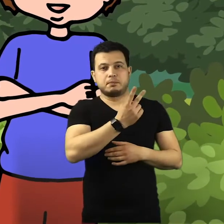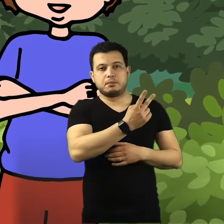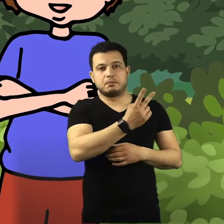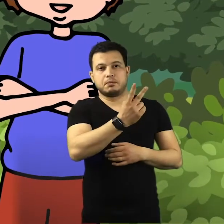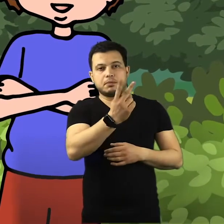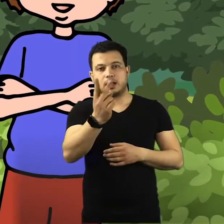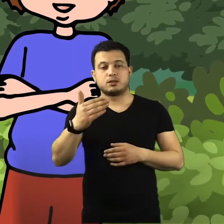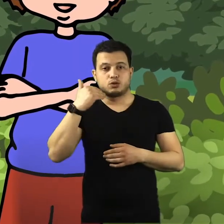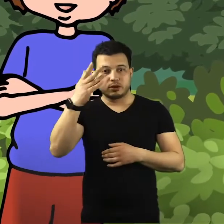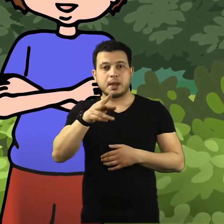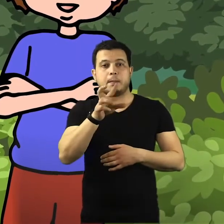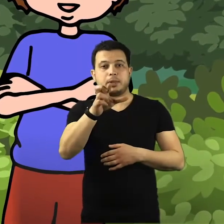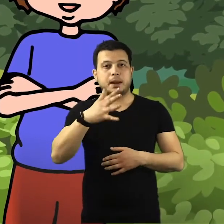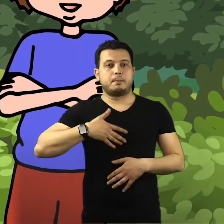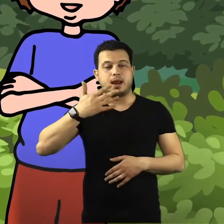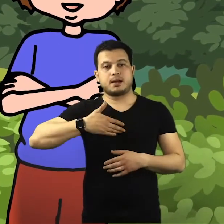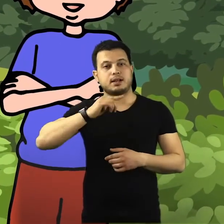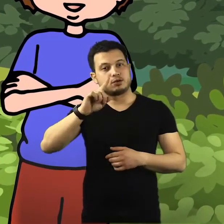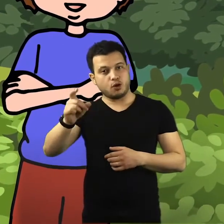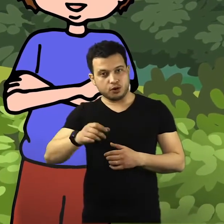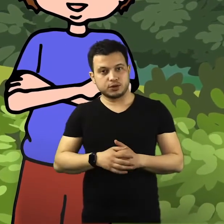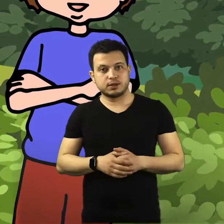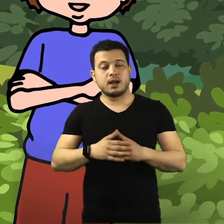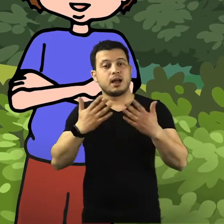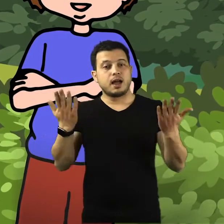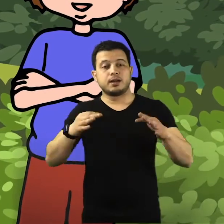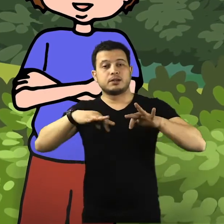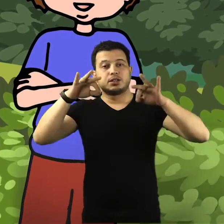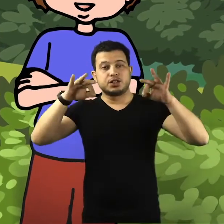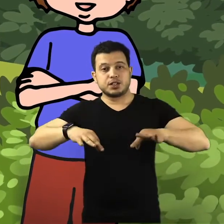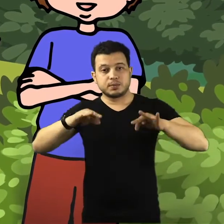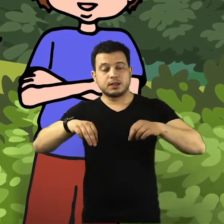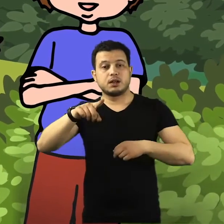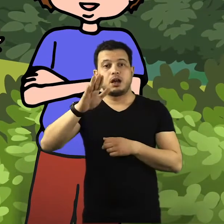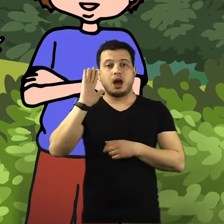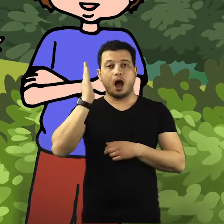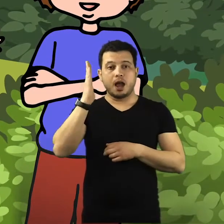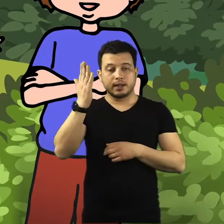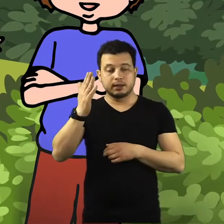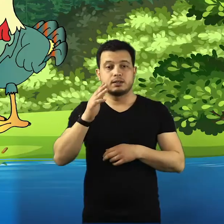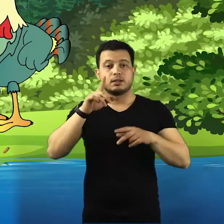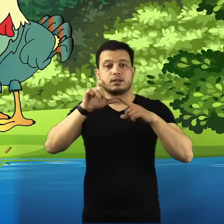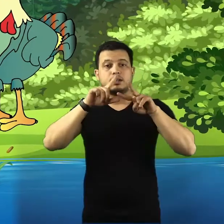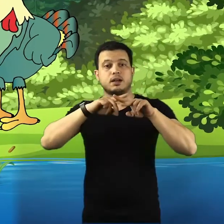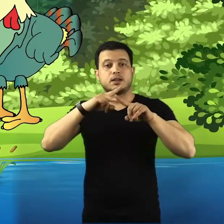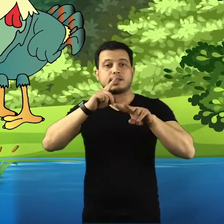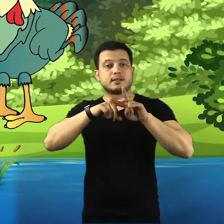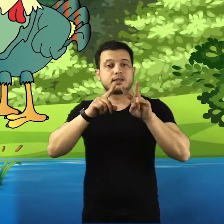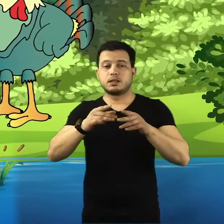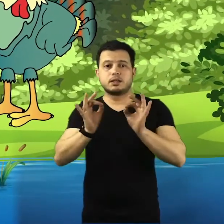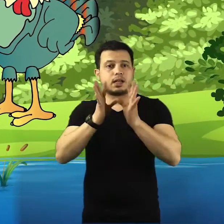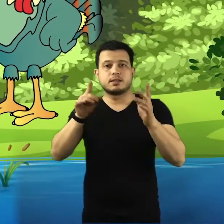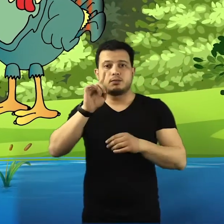sonra Pınar merakla sordu Eee, şimdi haberce ayna ısazını Nasıl bulacağız? O anda